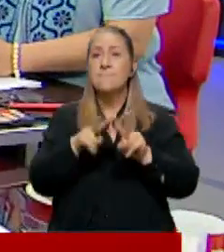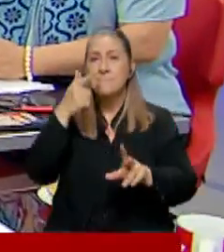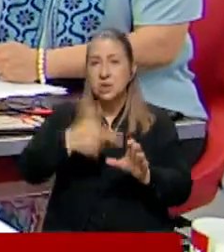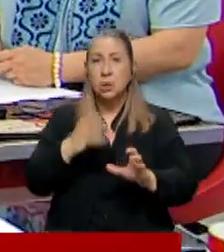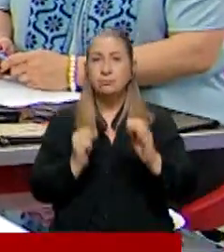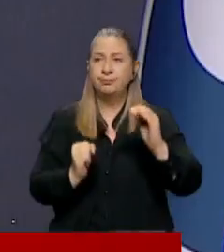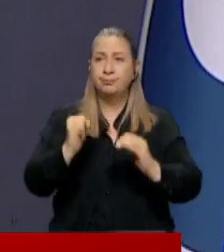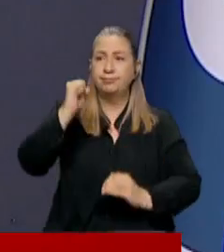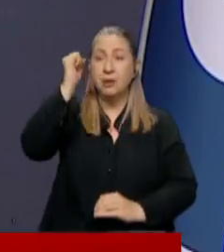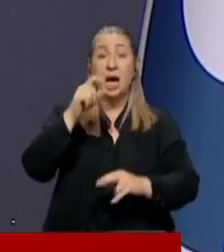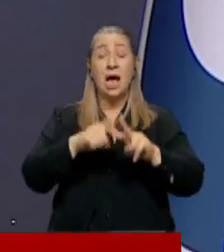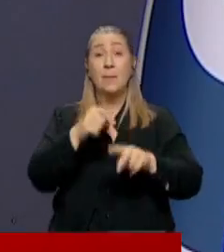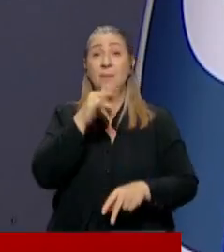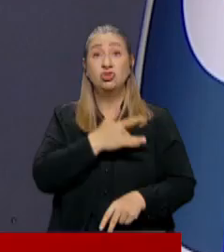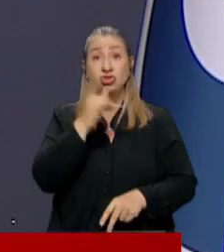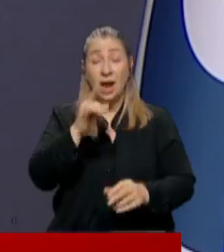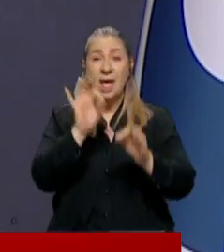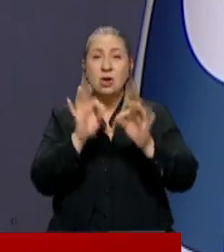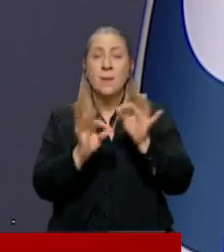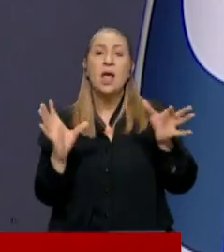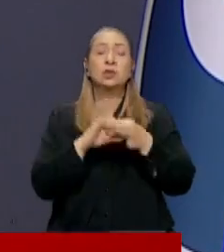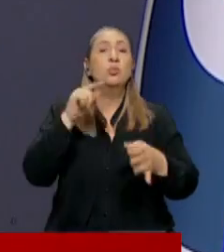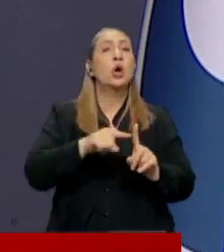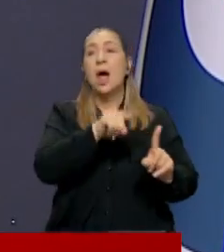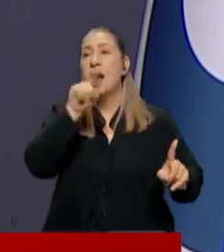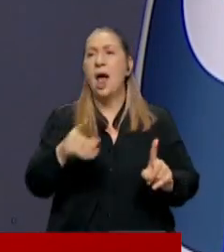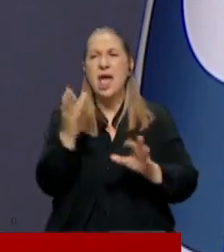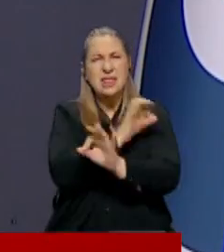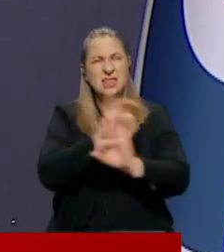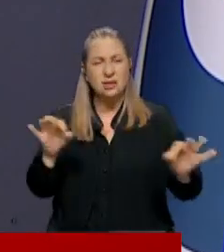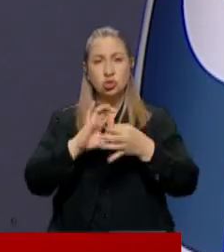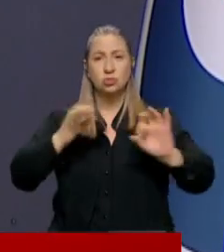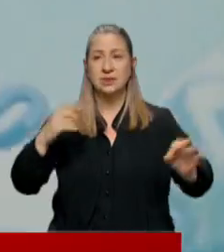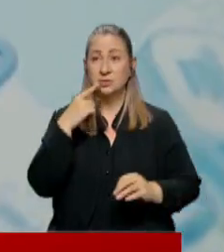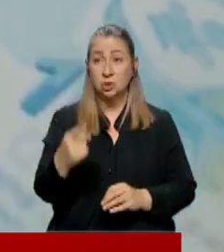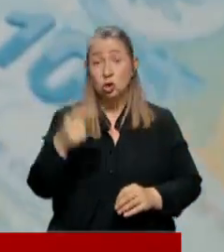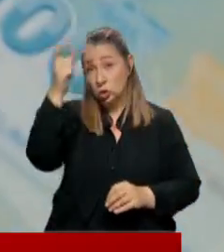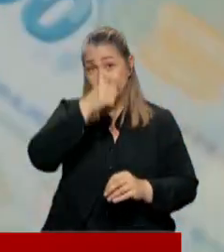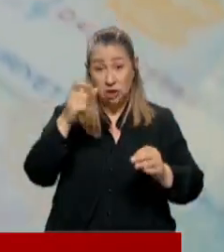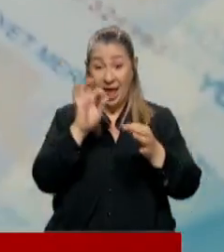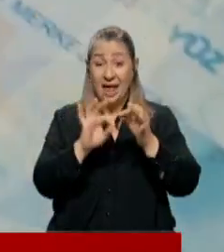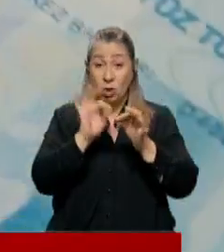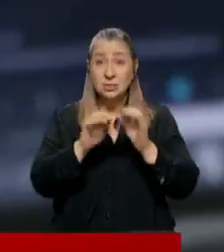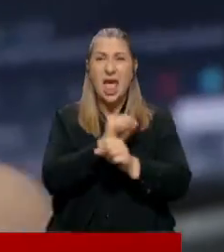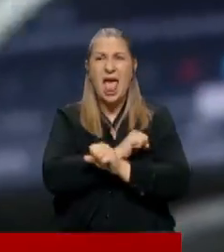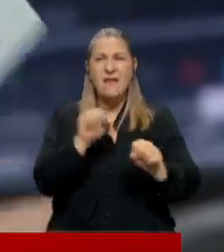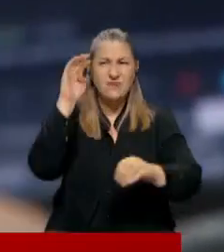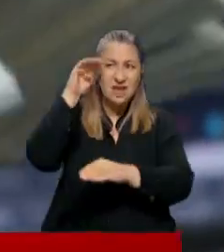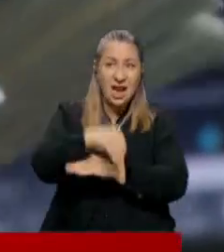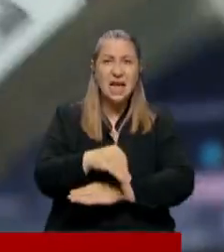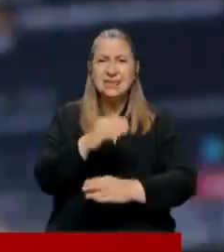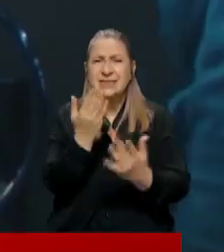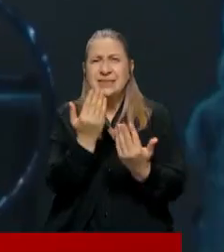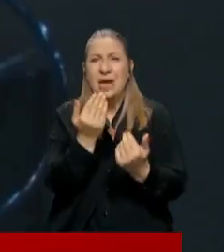yine yükseldi. Ali Babacan ekonomiye ilişkin bugüne kadarki en net cümlesini kurdu. Türkiye ekonomisi iflas riskiyle